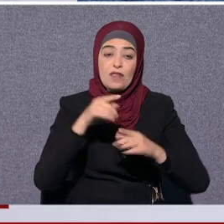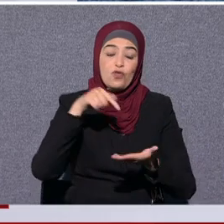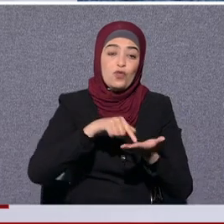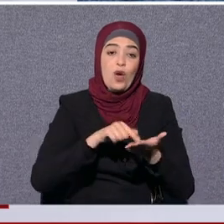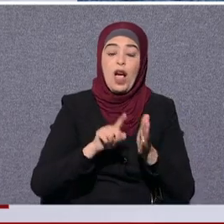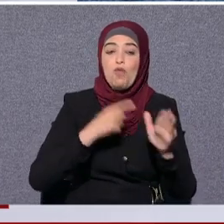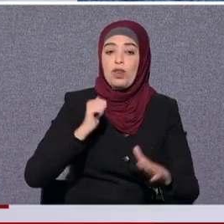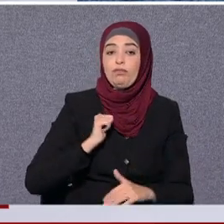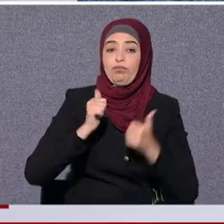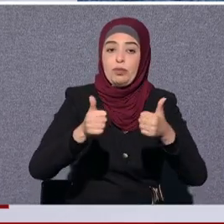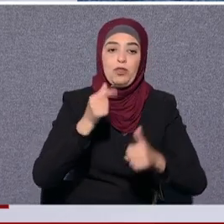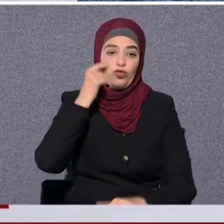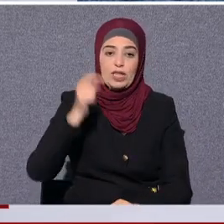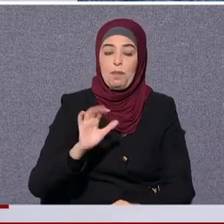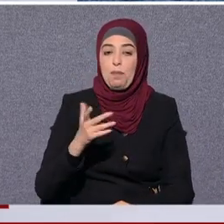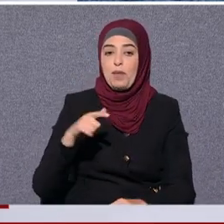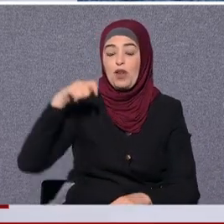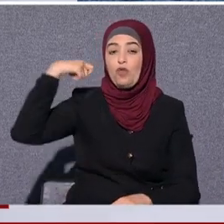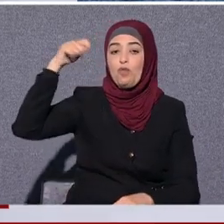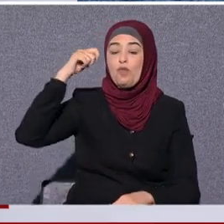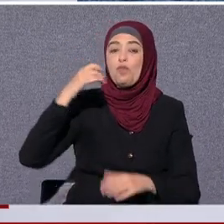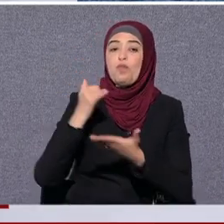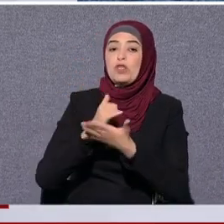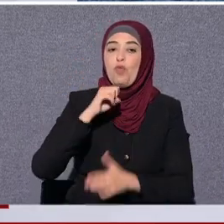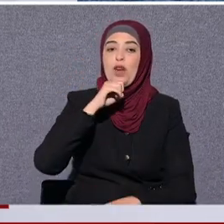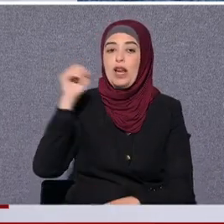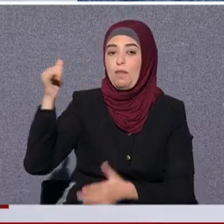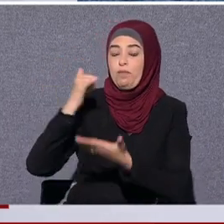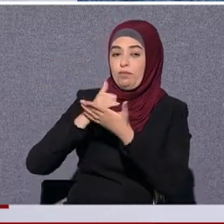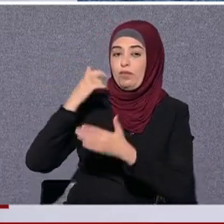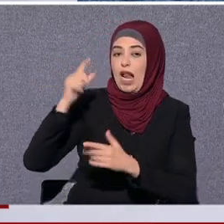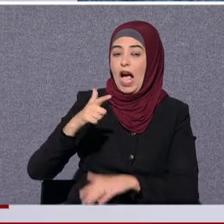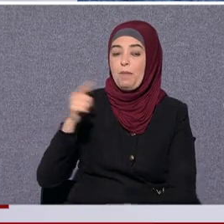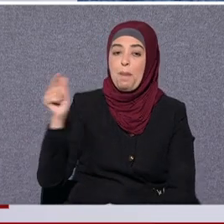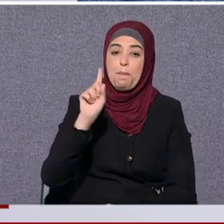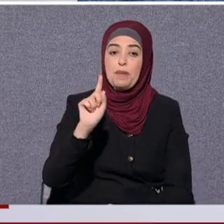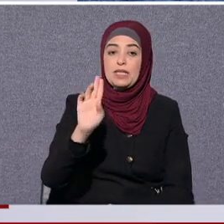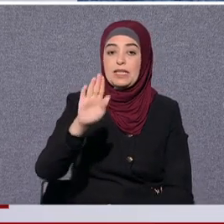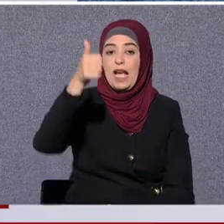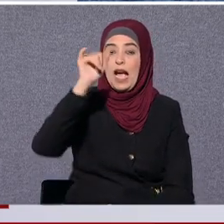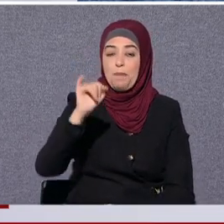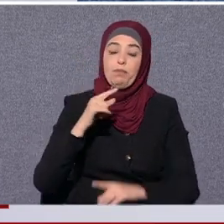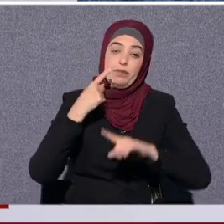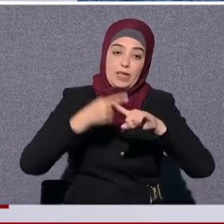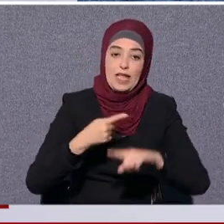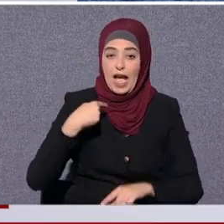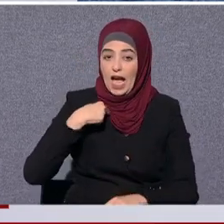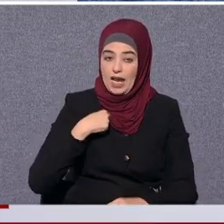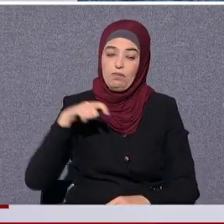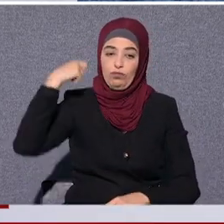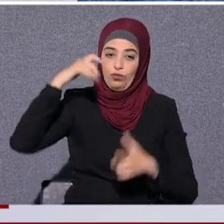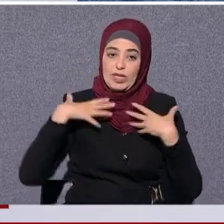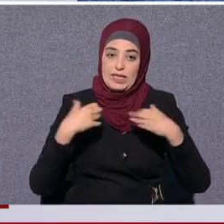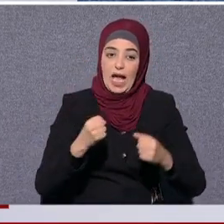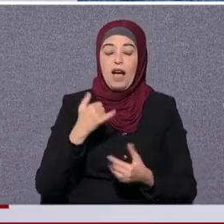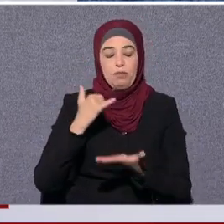أول مبادر لأخذ هذه العينة على طرف المحافظ الدكتور غسان الكايد، وأنا أيضا مدير صحة العقبة تم أخذ